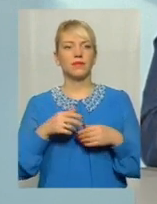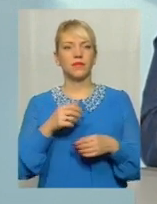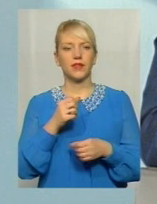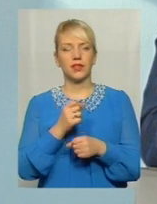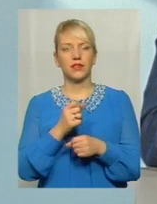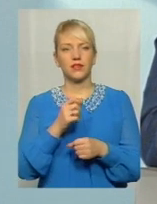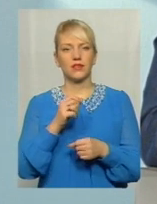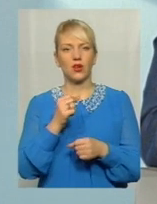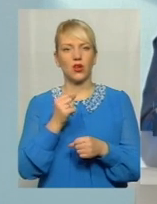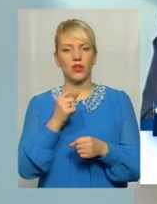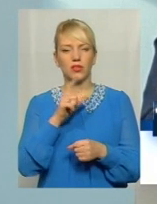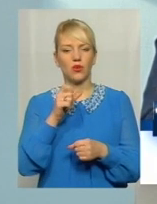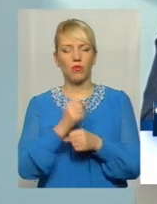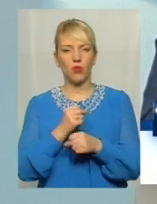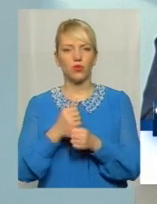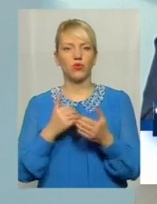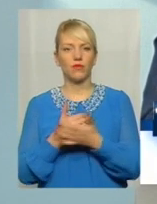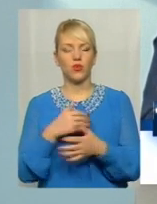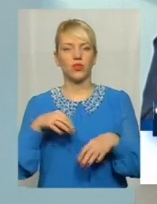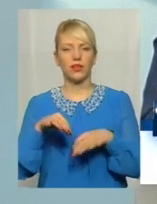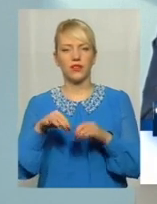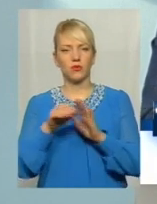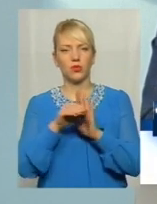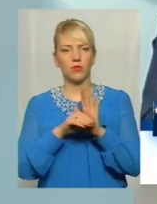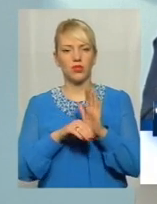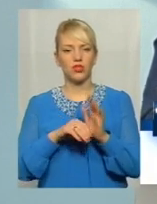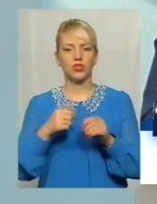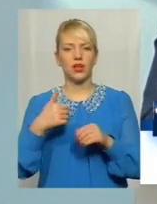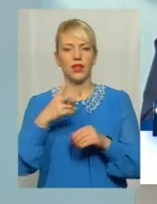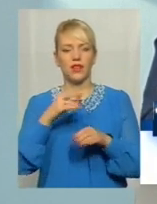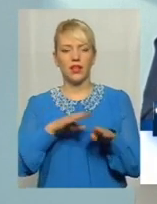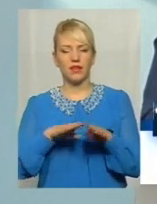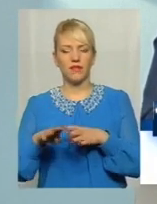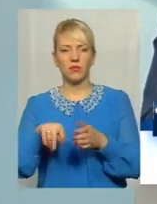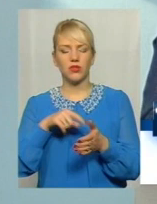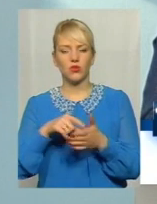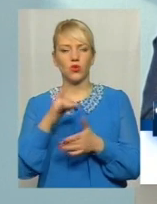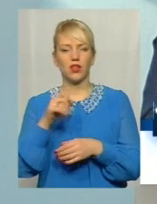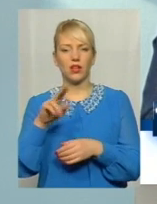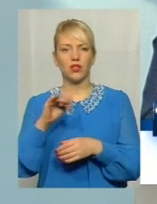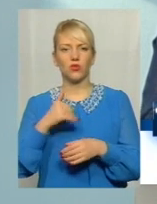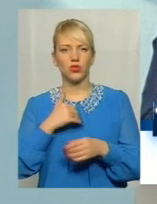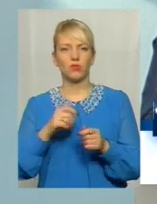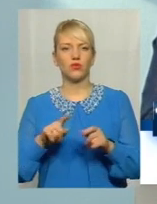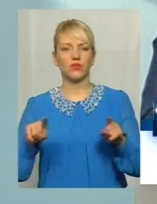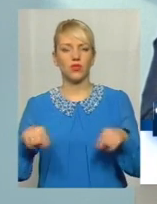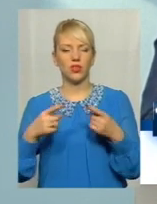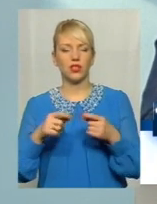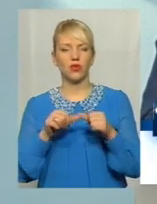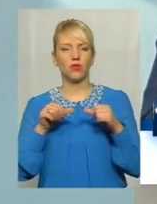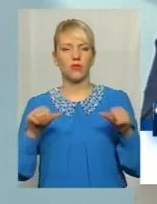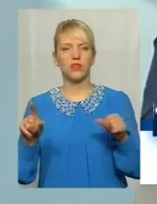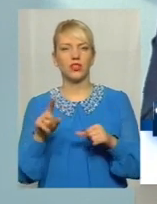нової транспортної мережі ми плануємо взагалі на рівні міської ради створити комісію, яка буде щомісяця проводити збори по